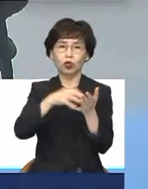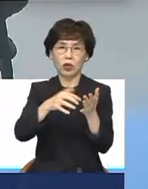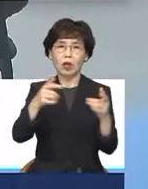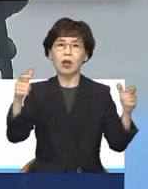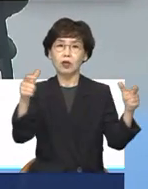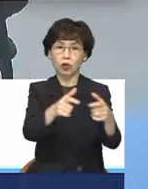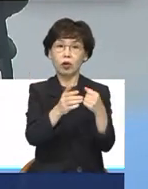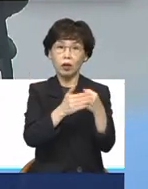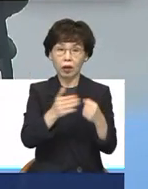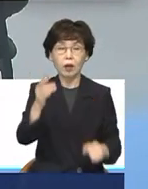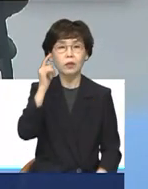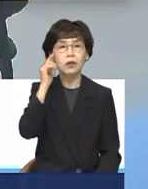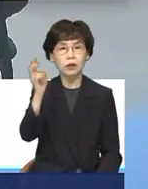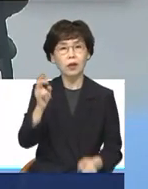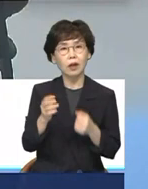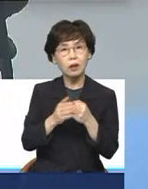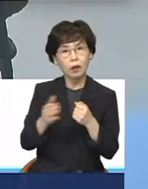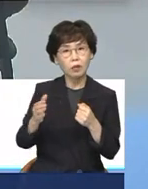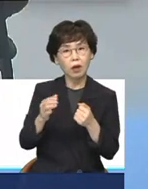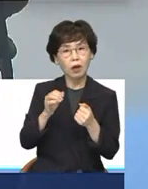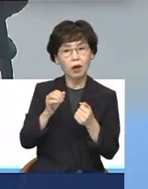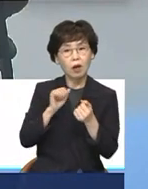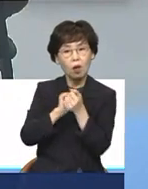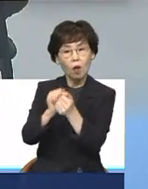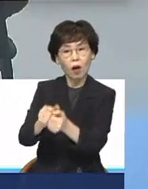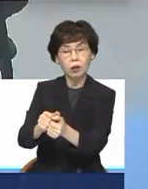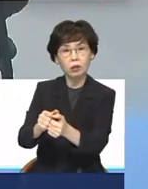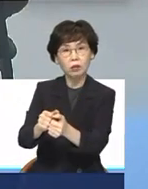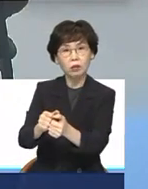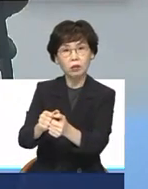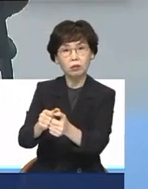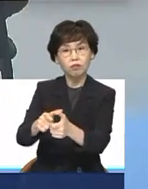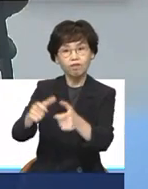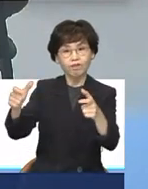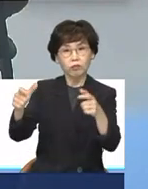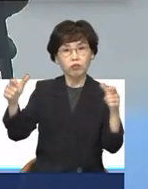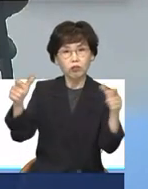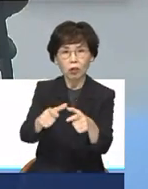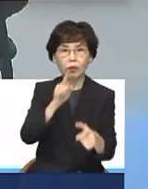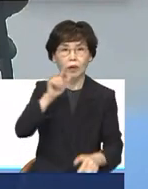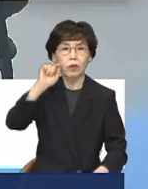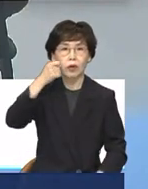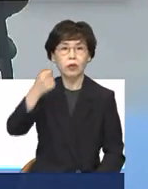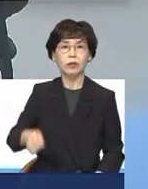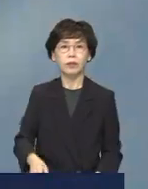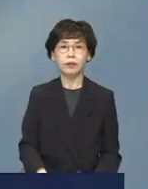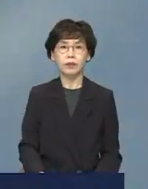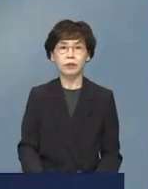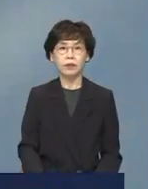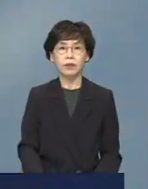것이어서 확산세가 꺾였다고 보기는 이릅니다. 김용태 기자가 보도합니다.